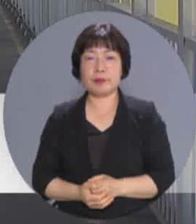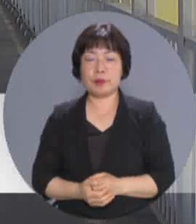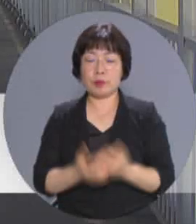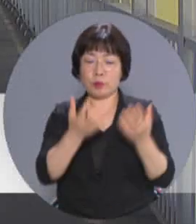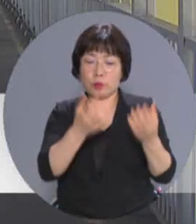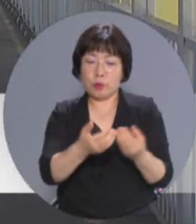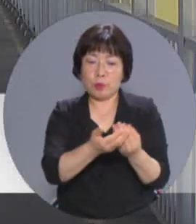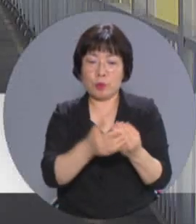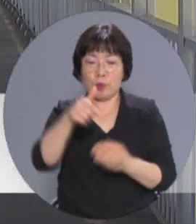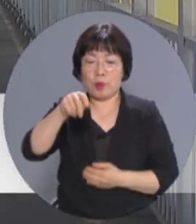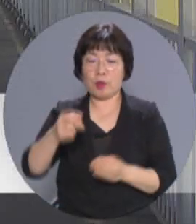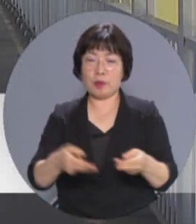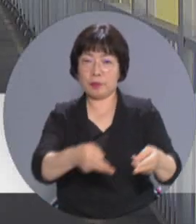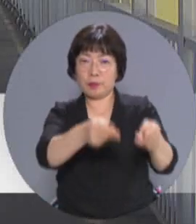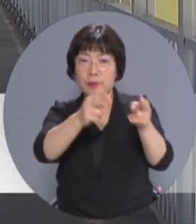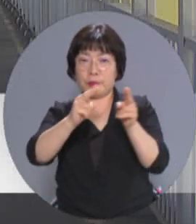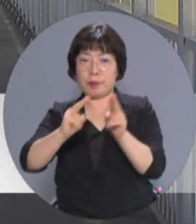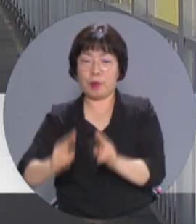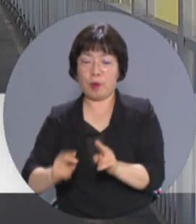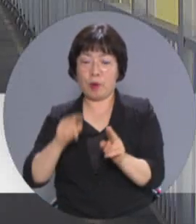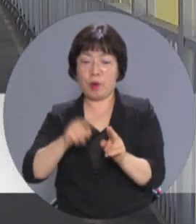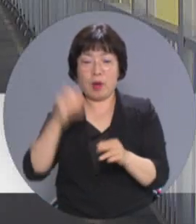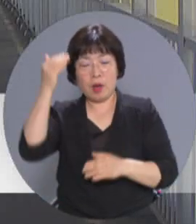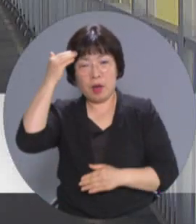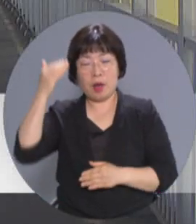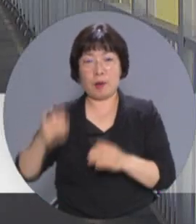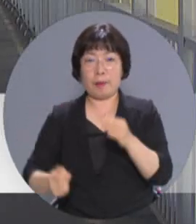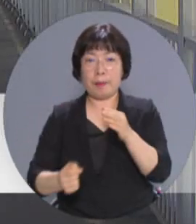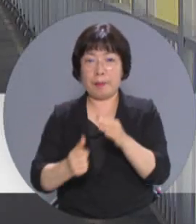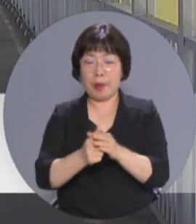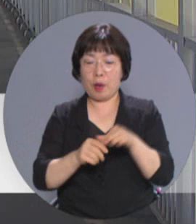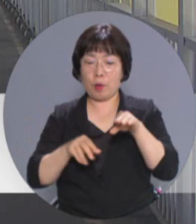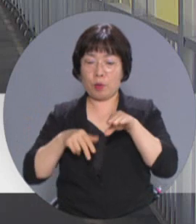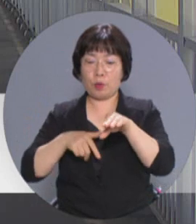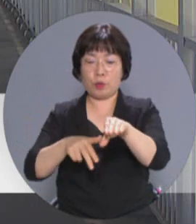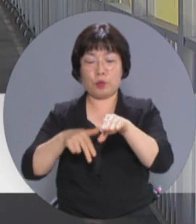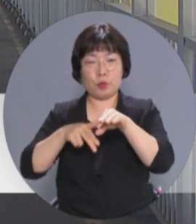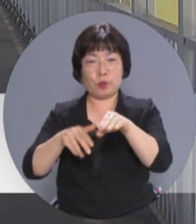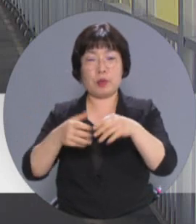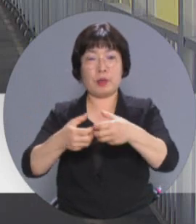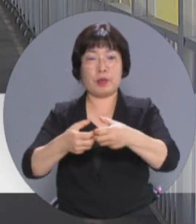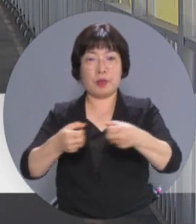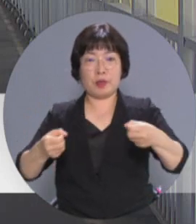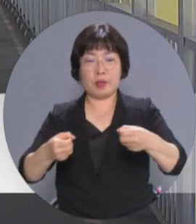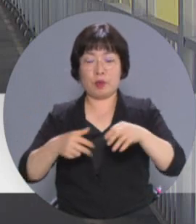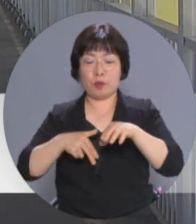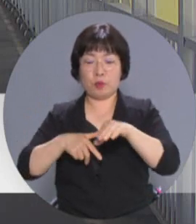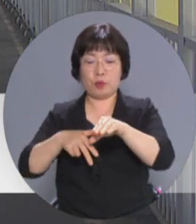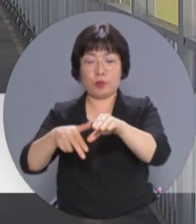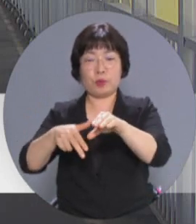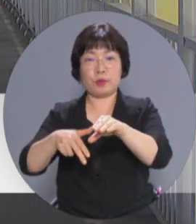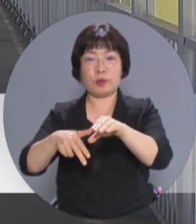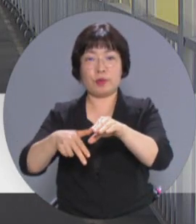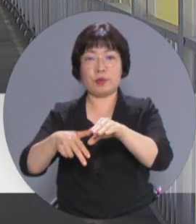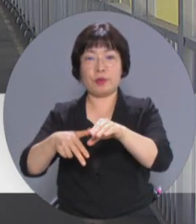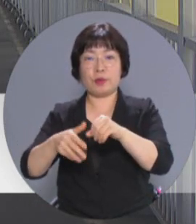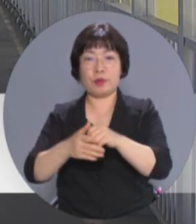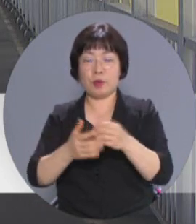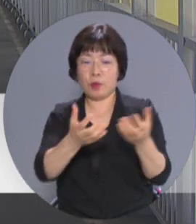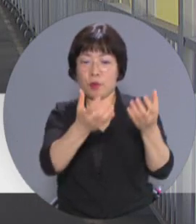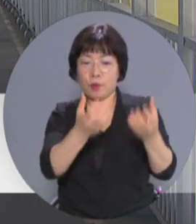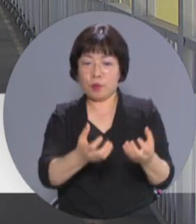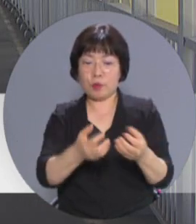소록도와 거금도를 잇는 거금대교는 국내에서는 유일하게 차도와 보도를 분리시킨 복층 교량입니다.